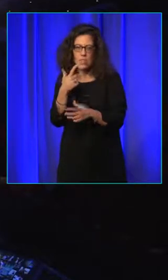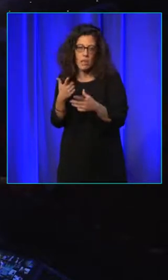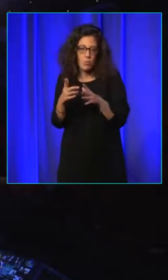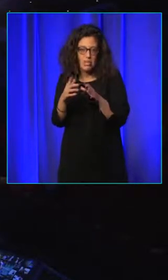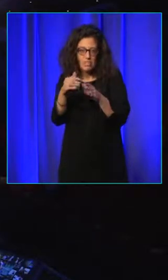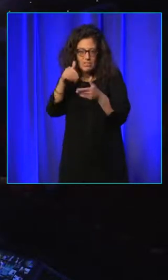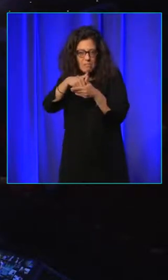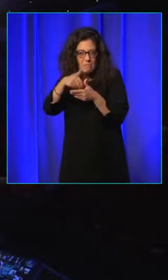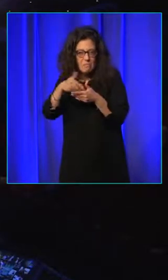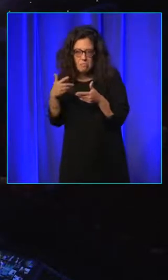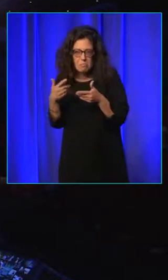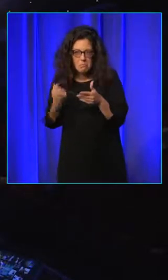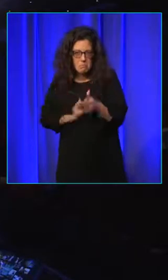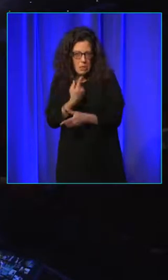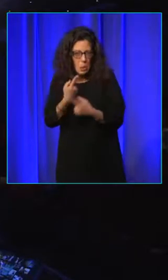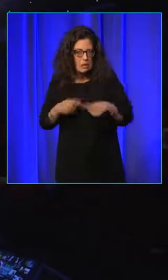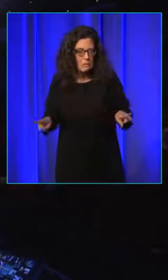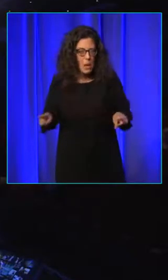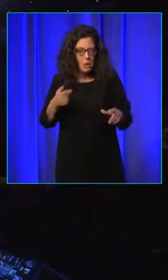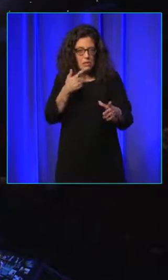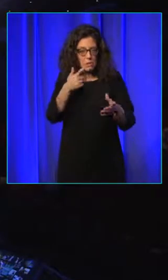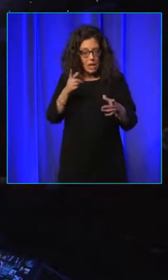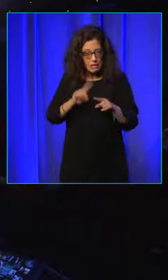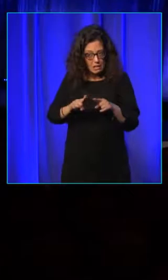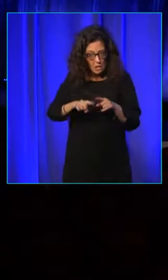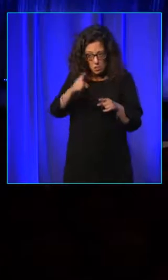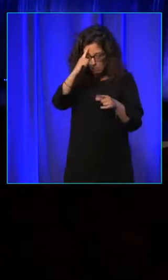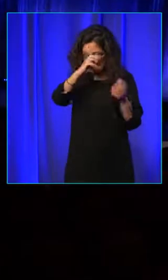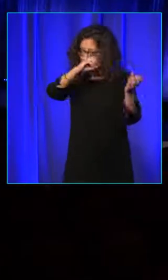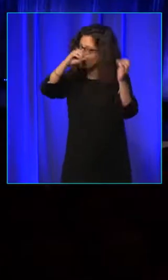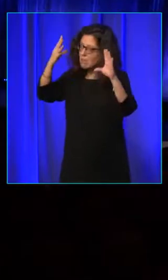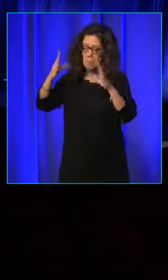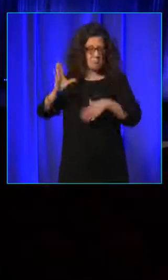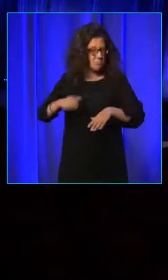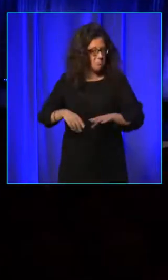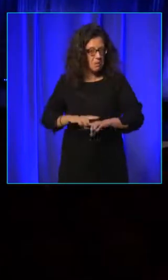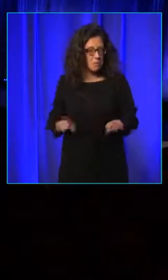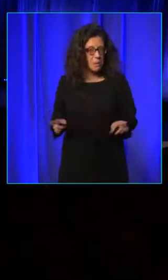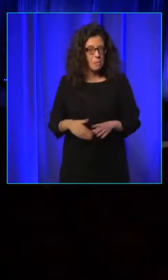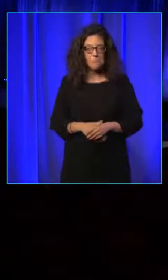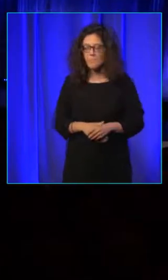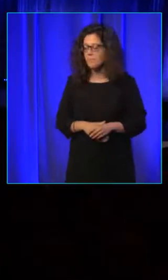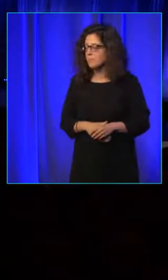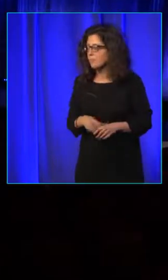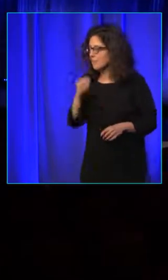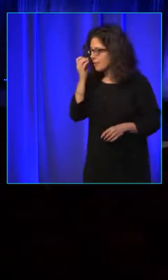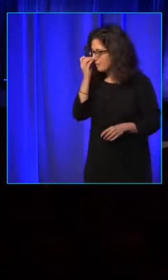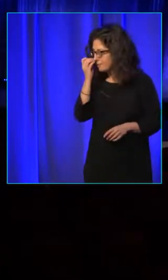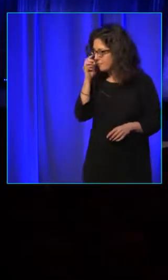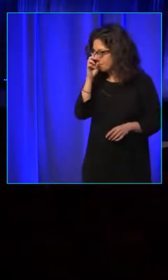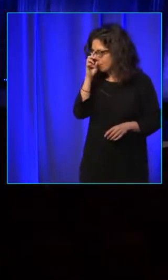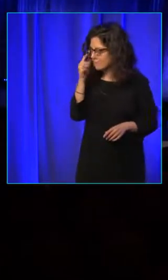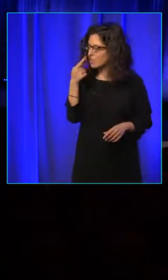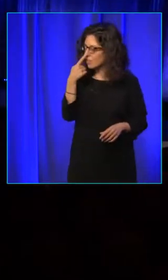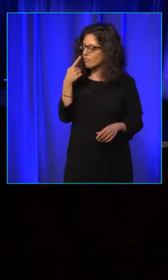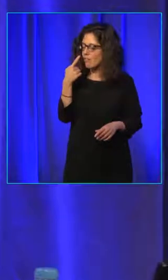ou organes qui sont touchés. Donc est-ce que, je sais pas, il y a des différences sur le type de blessure? Moi, je trouve que c'est plus facile quand